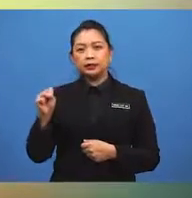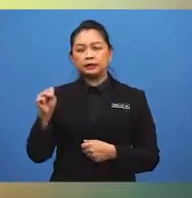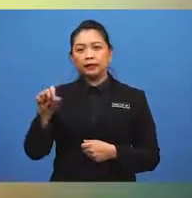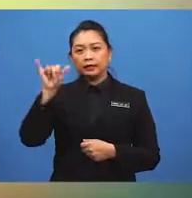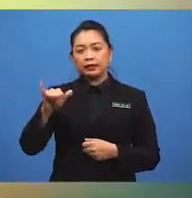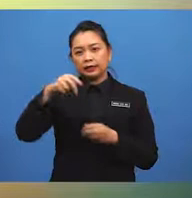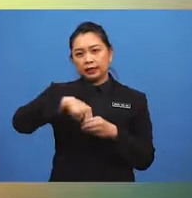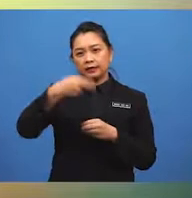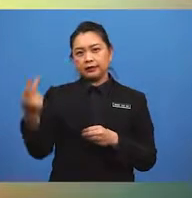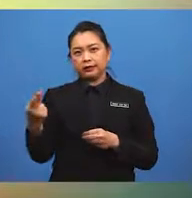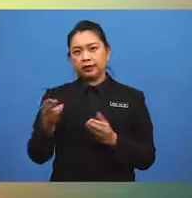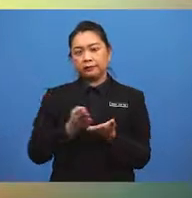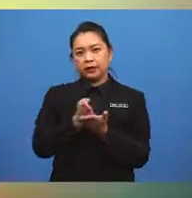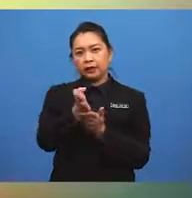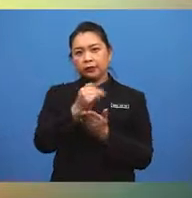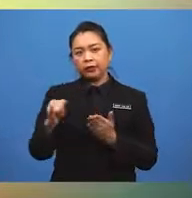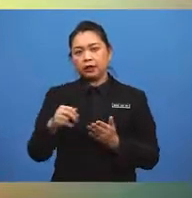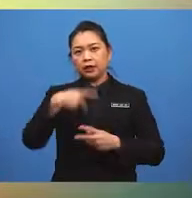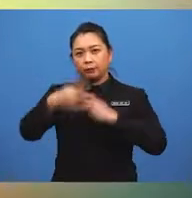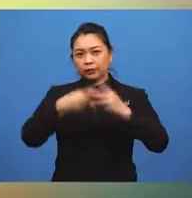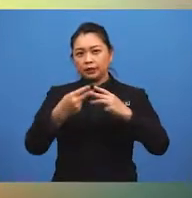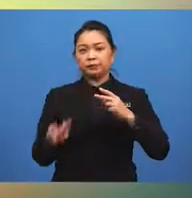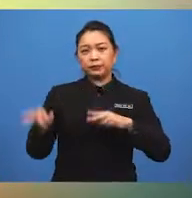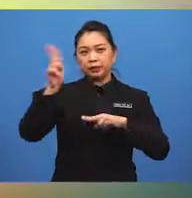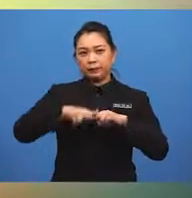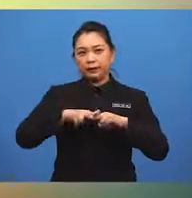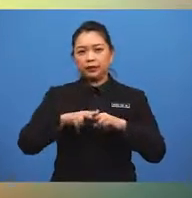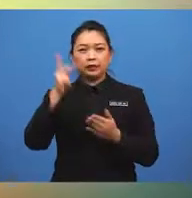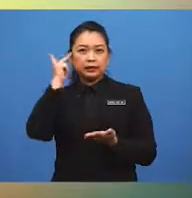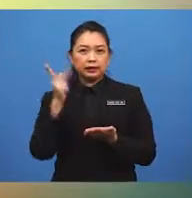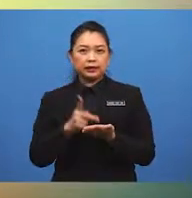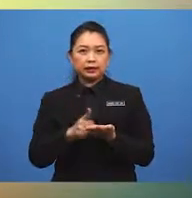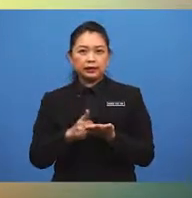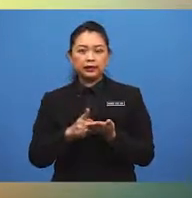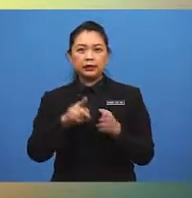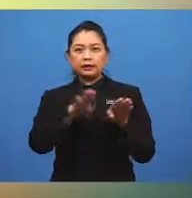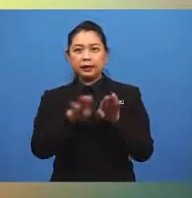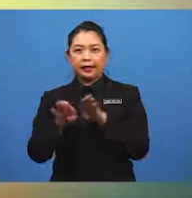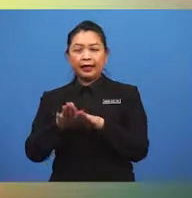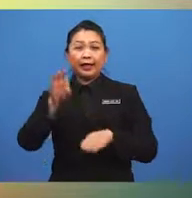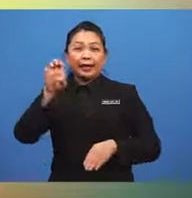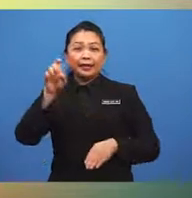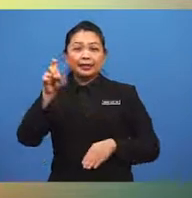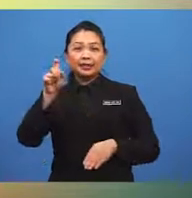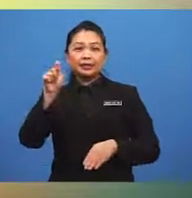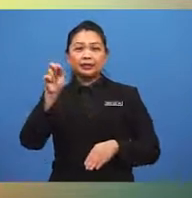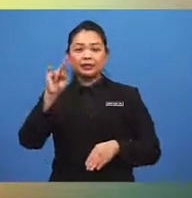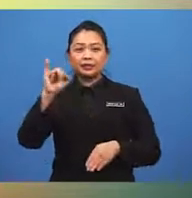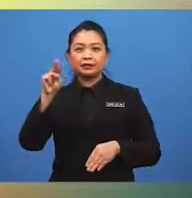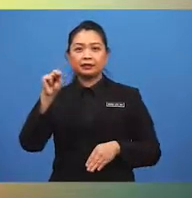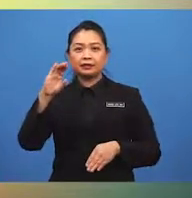yang dihasilkan melalui proses pendopan dikenali sebagai extrinsic